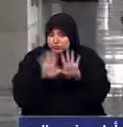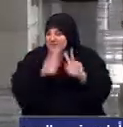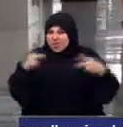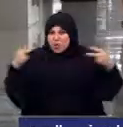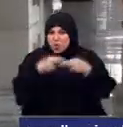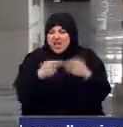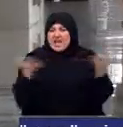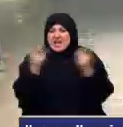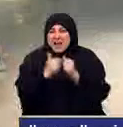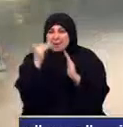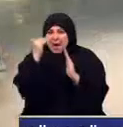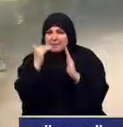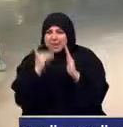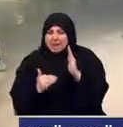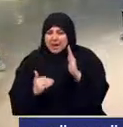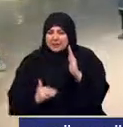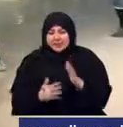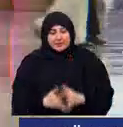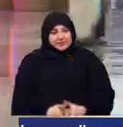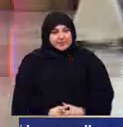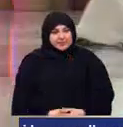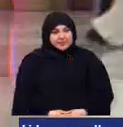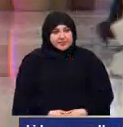ويتراجع تدريجياً.